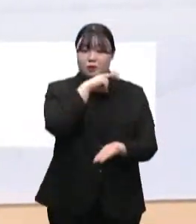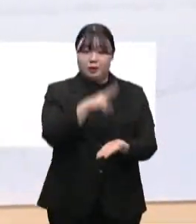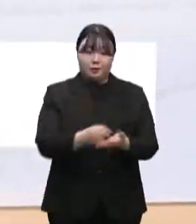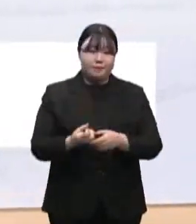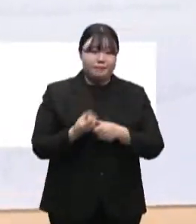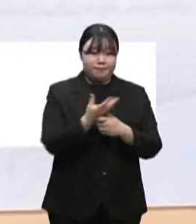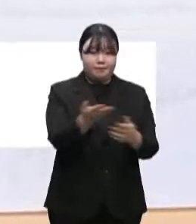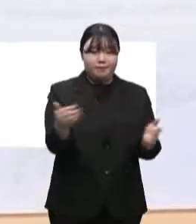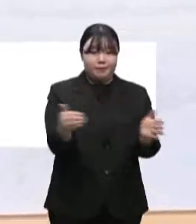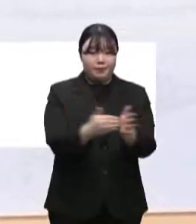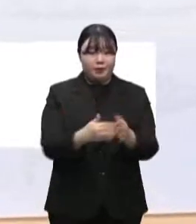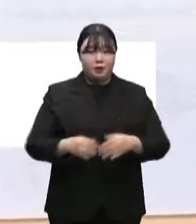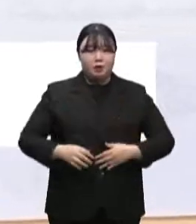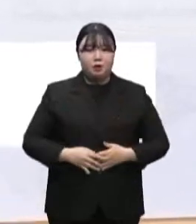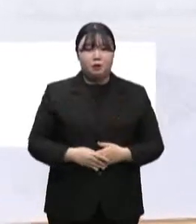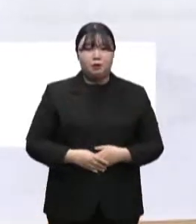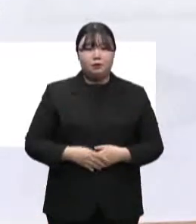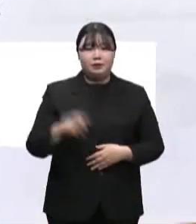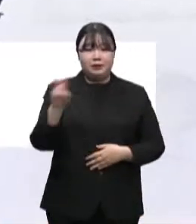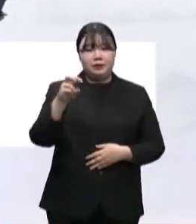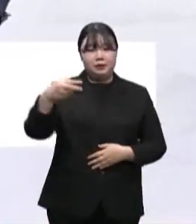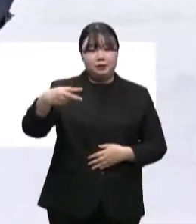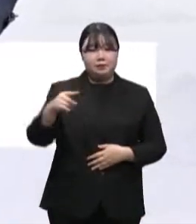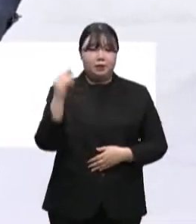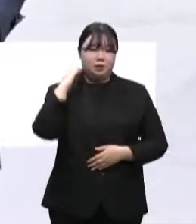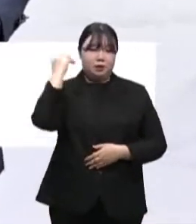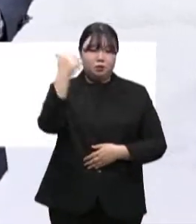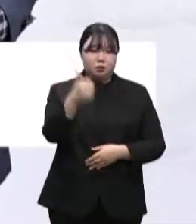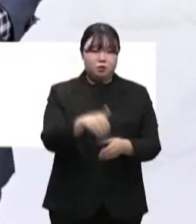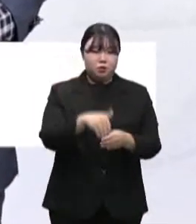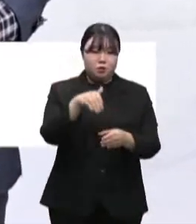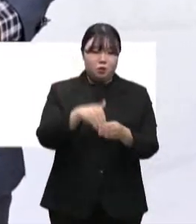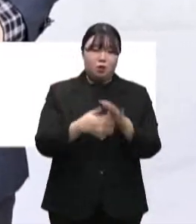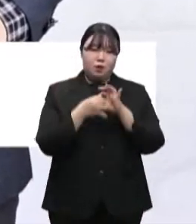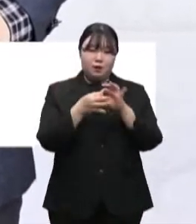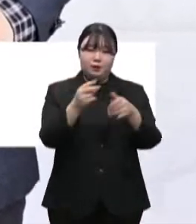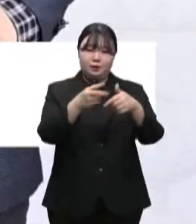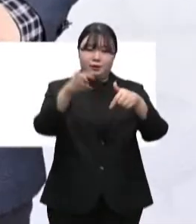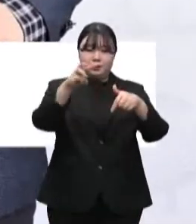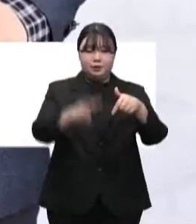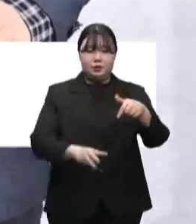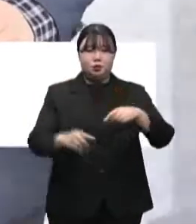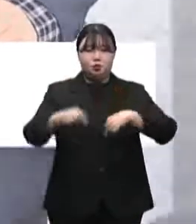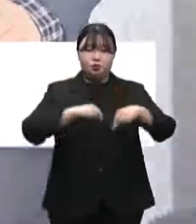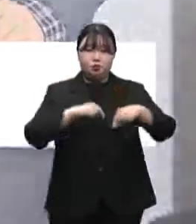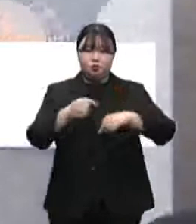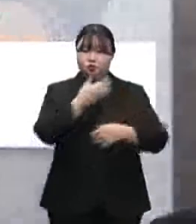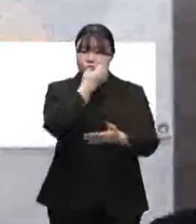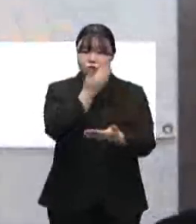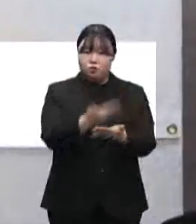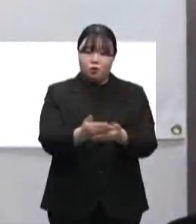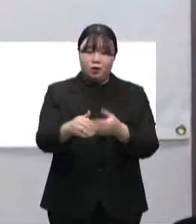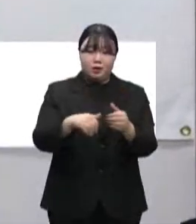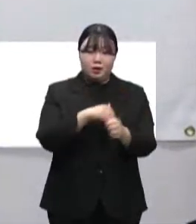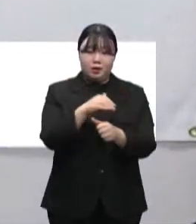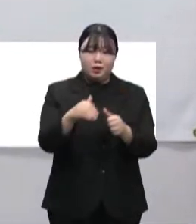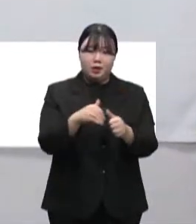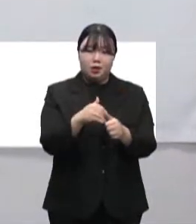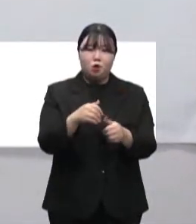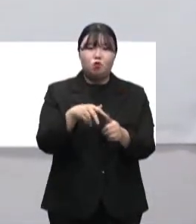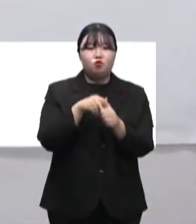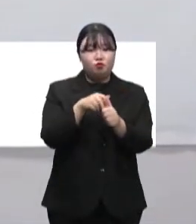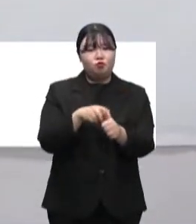앞서 두 단체는 제 20대 대통령 선거와 관련해 인천 지역 주요 경제 현안을 대통령선거 후보 공약 으로